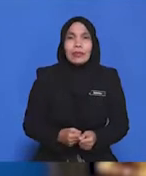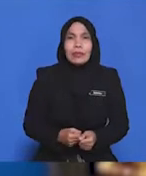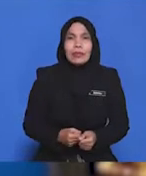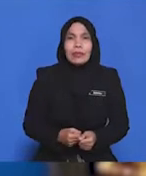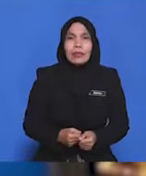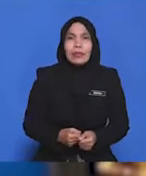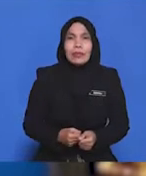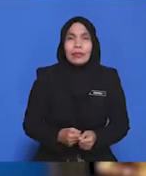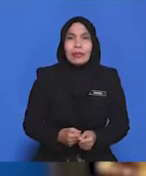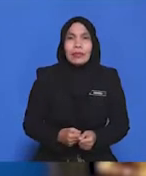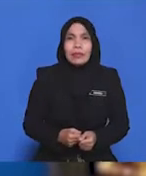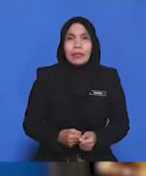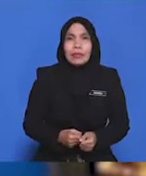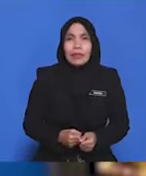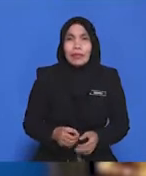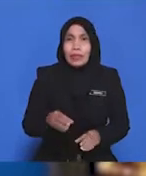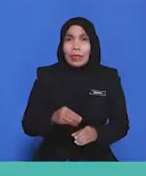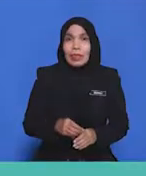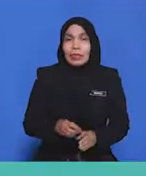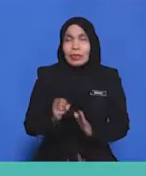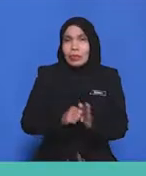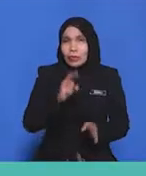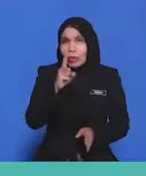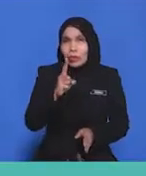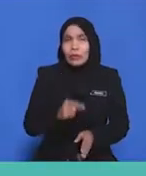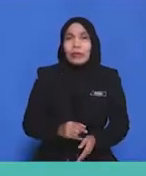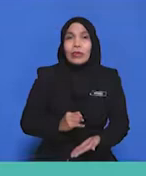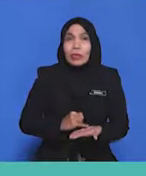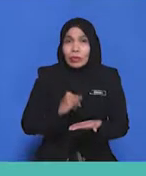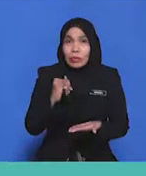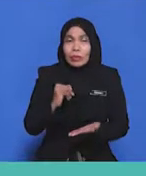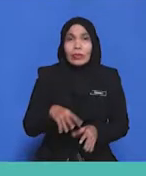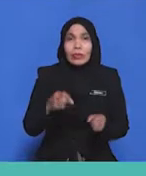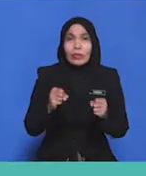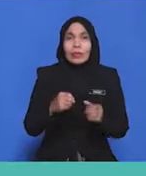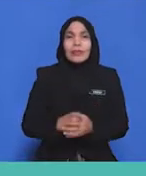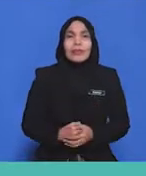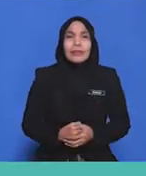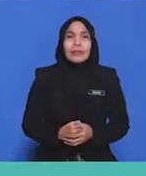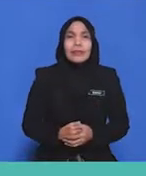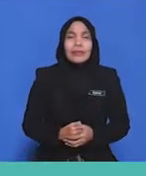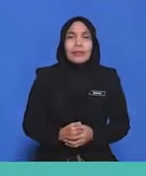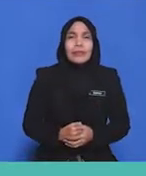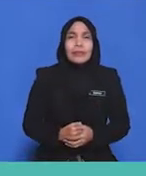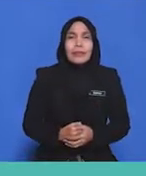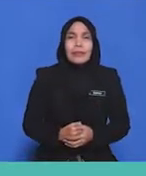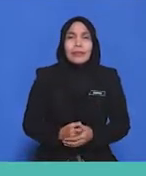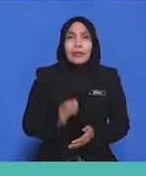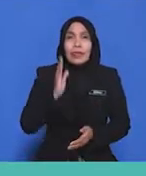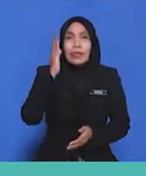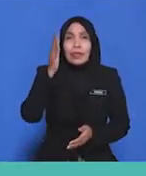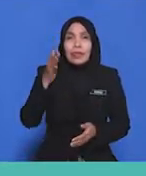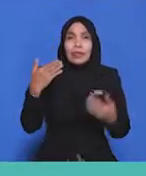dalam sesuatu institusi sukan. Integrasi yang terdapat dalam institusi sukan ini akan